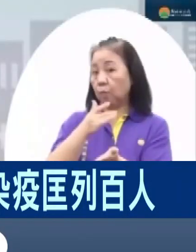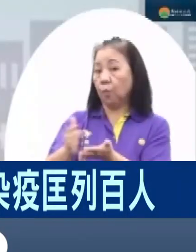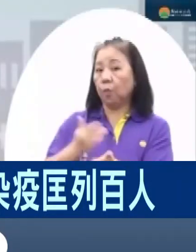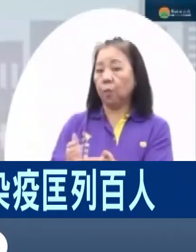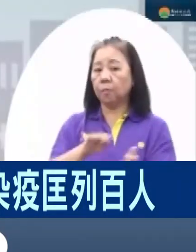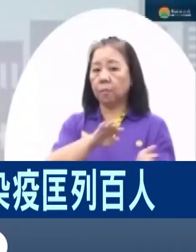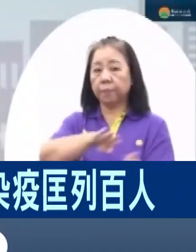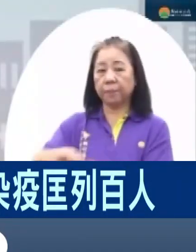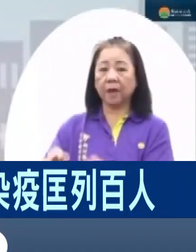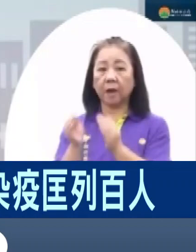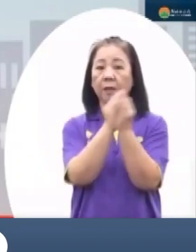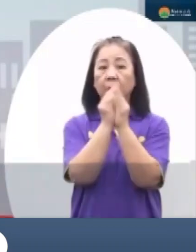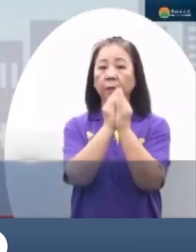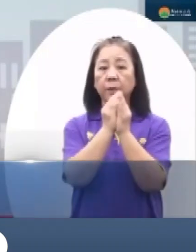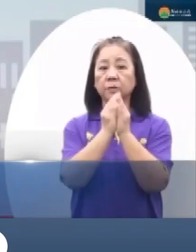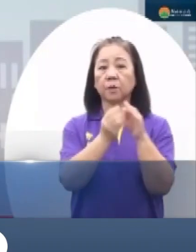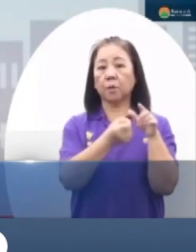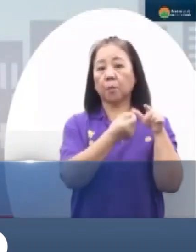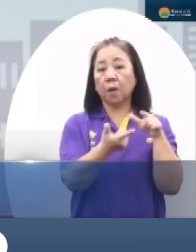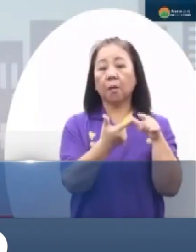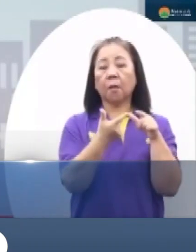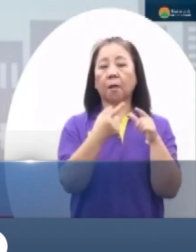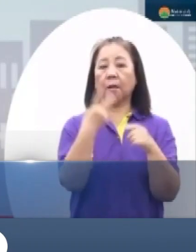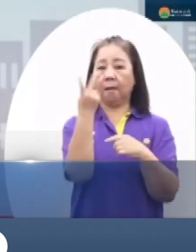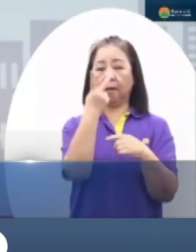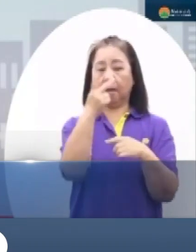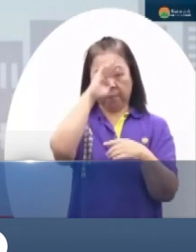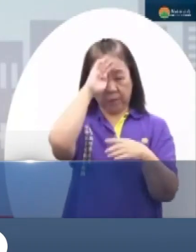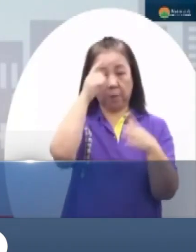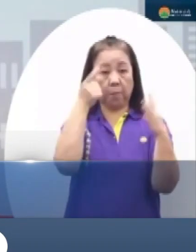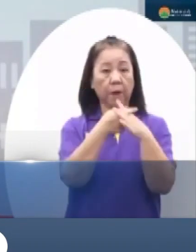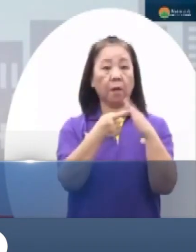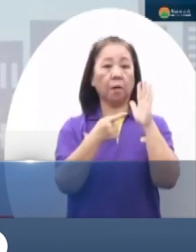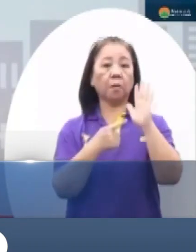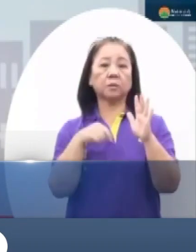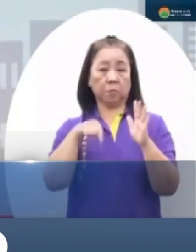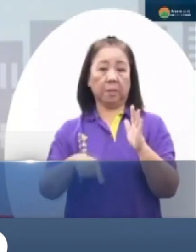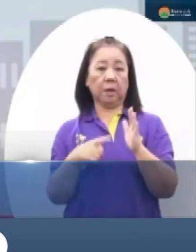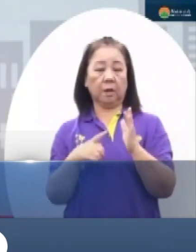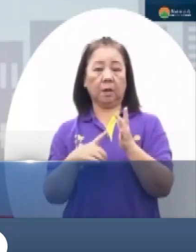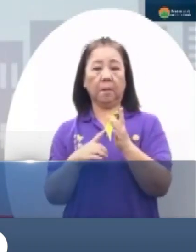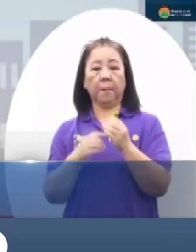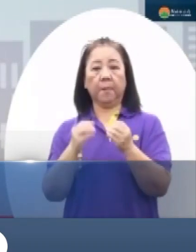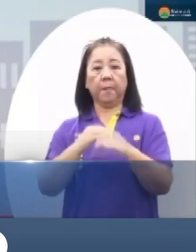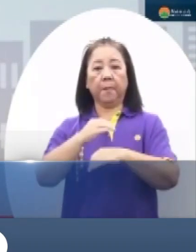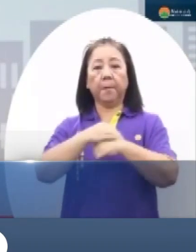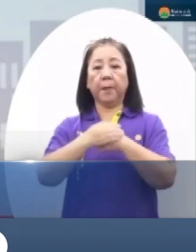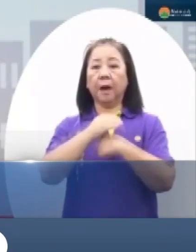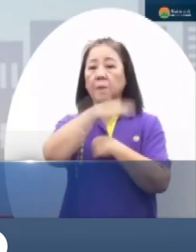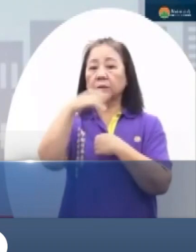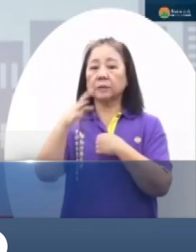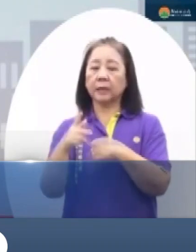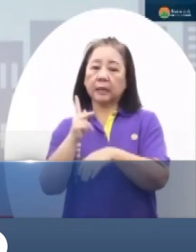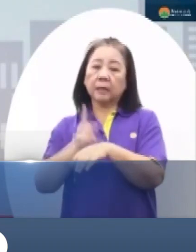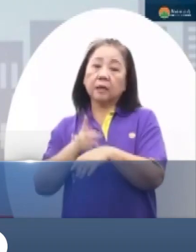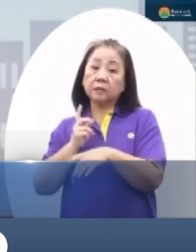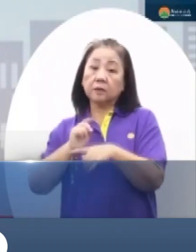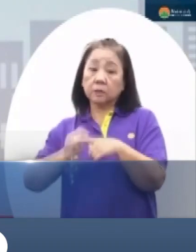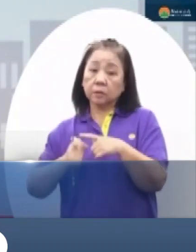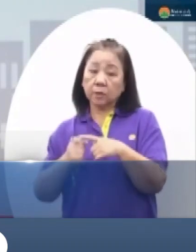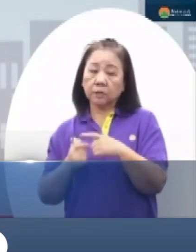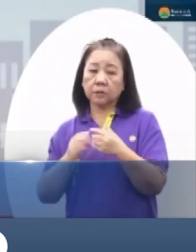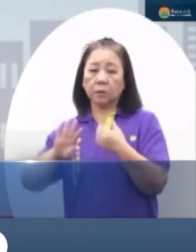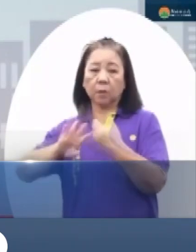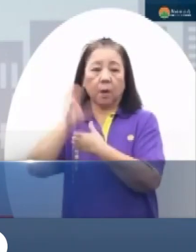桃园市昨天公布的2位确诊的个案，是我们本县宝山乡某科技业的一个外